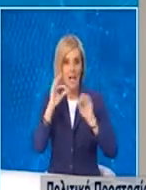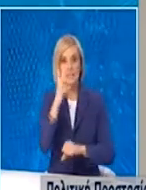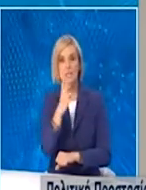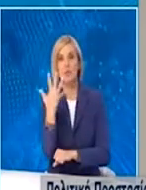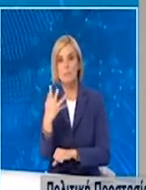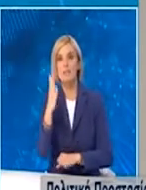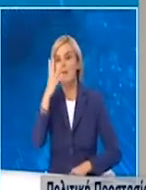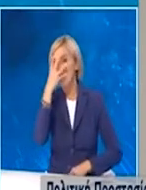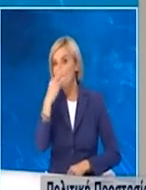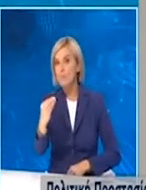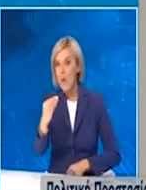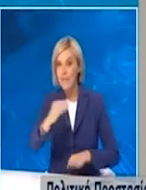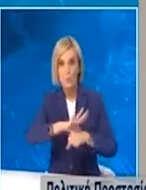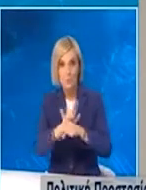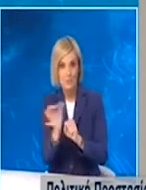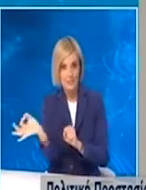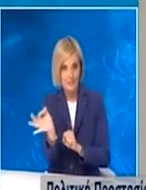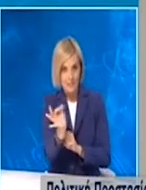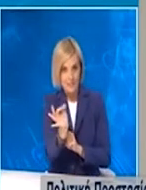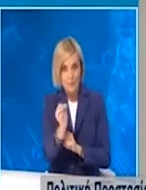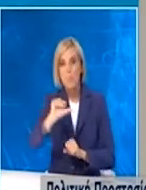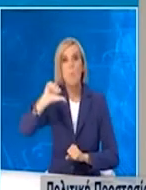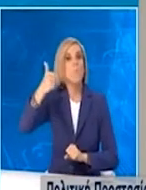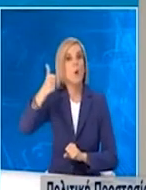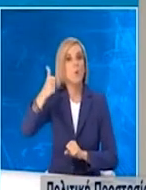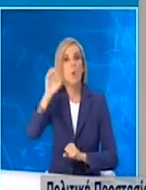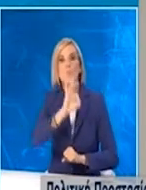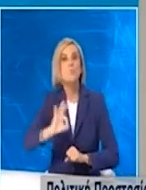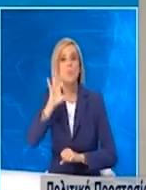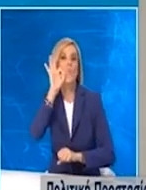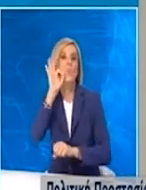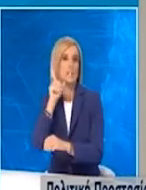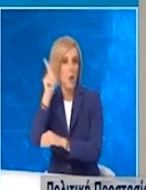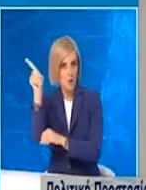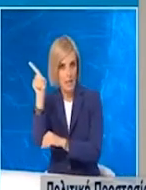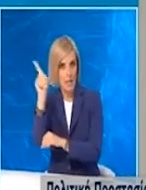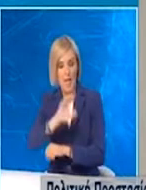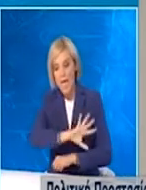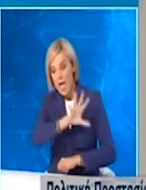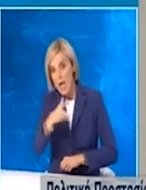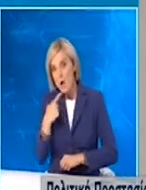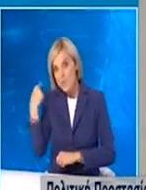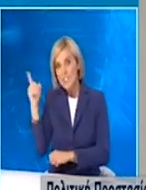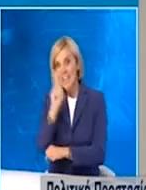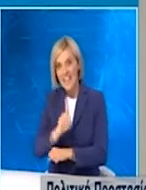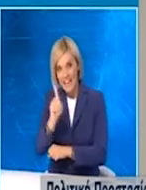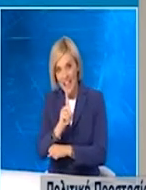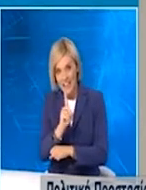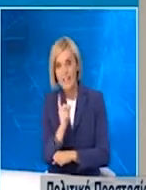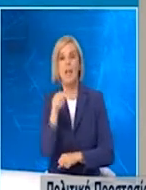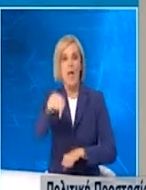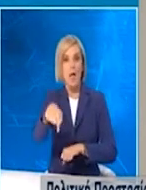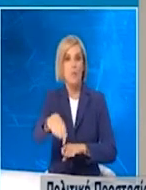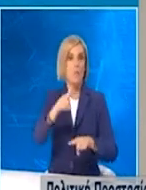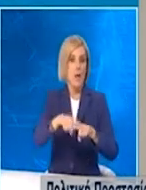Φεβρουαρίου με το πρώτο κρούσμα στη Θεσσαλονίκη μέχρι τις 19 Ιουλίου την Κυριακή έχουν καταγραφεί στη χώρα μας